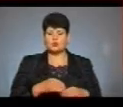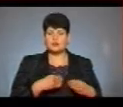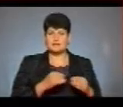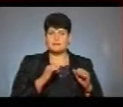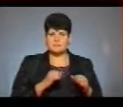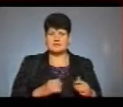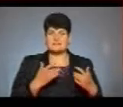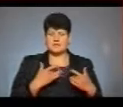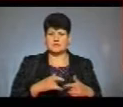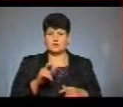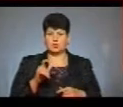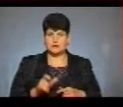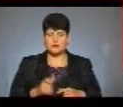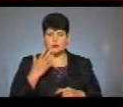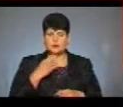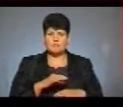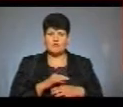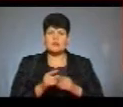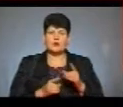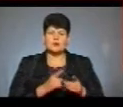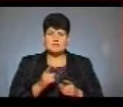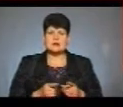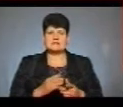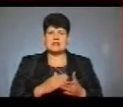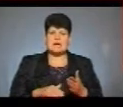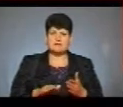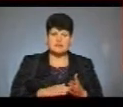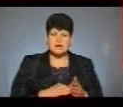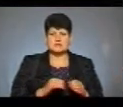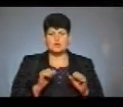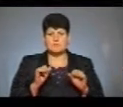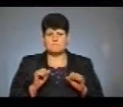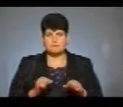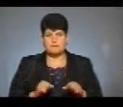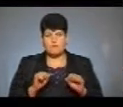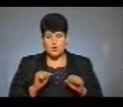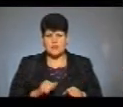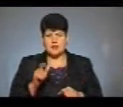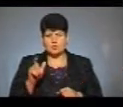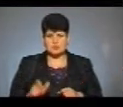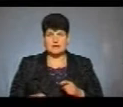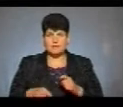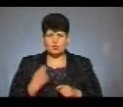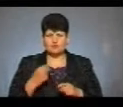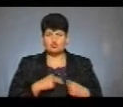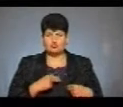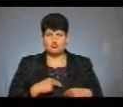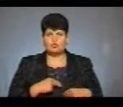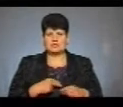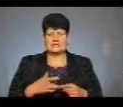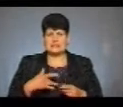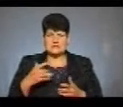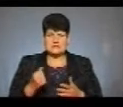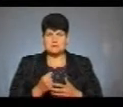людину, коли проводив якісь там реорганізацію, ліквідацію, могла людина і порушити і трудову дисципліну. Можливо, перелік